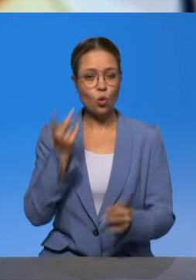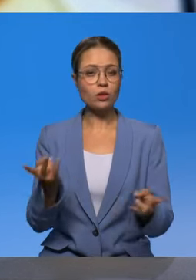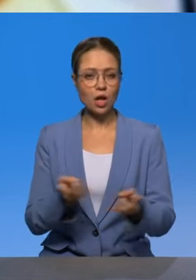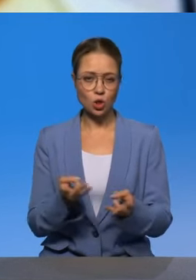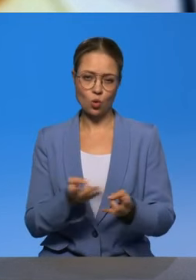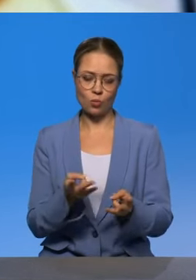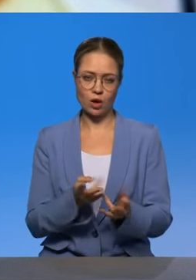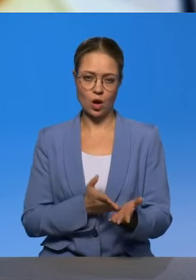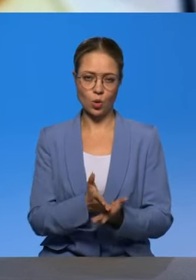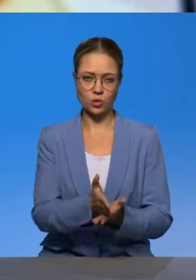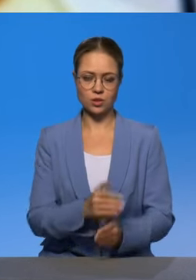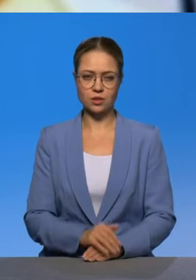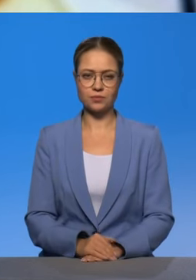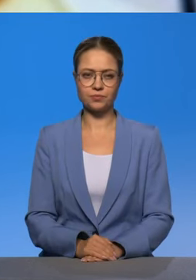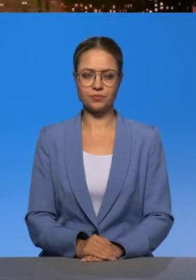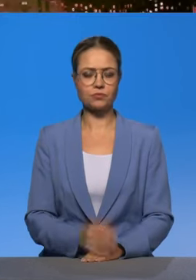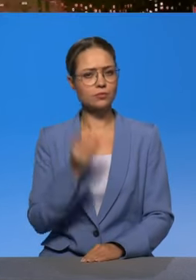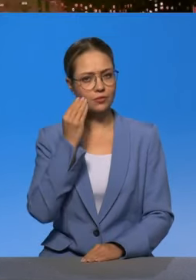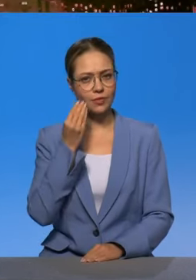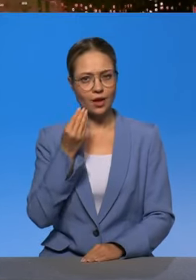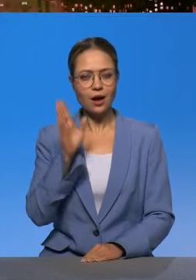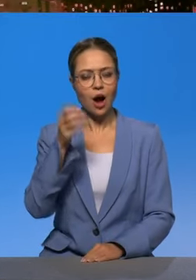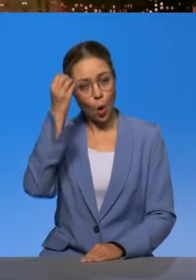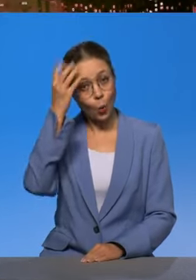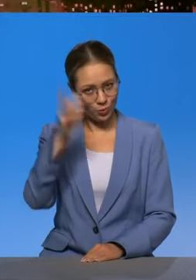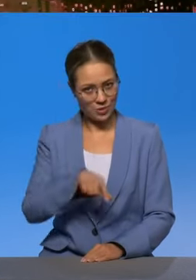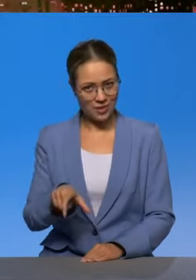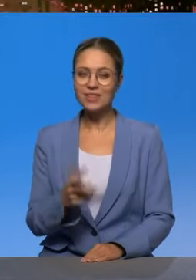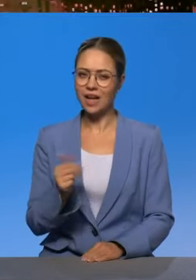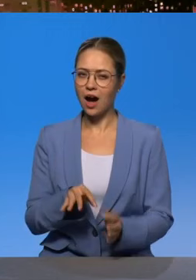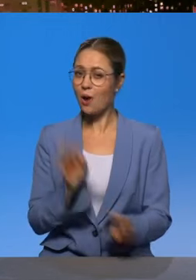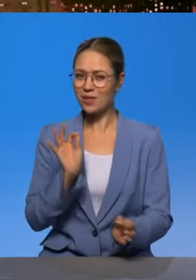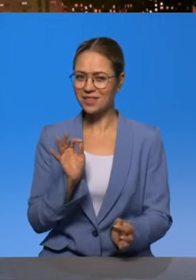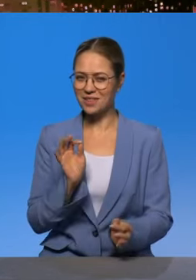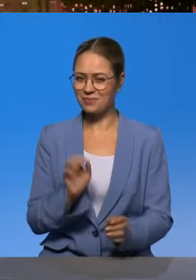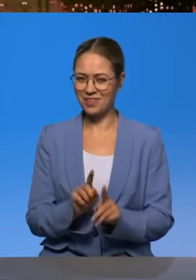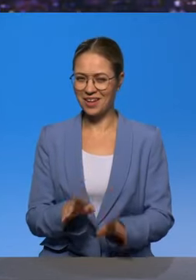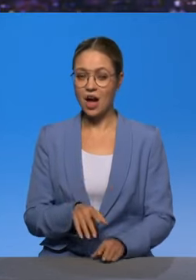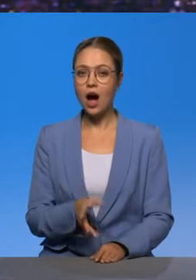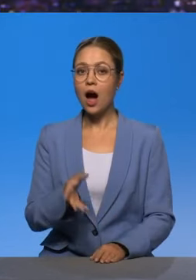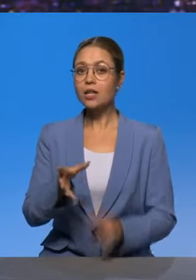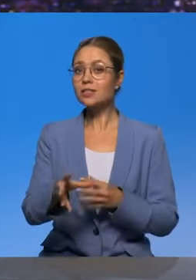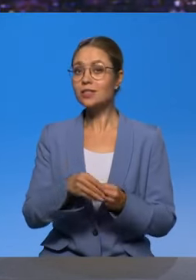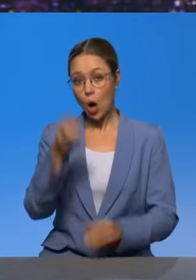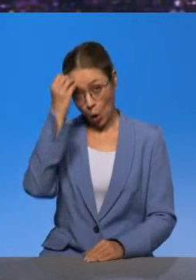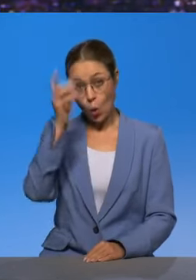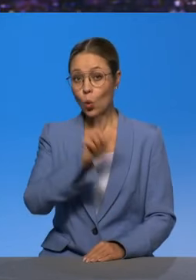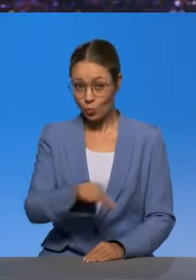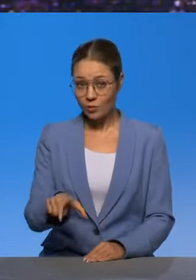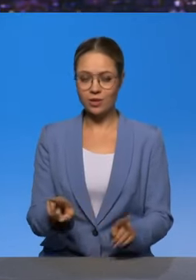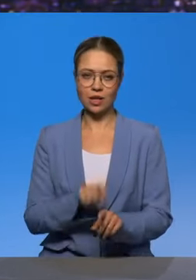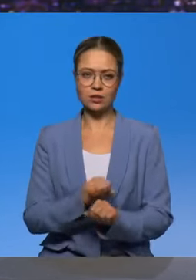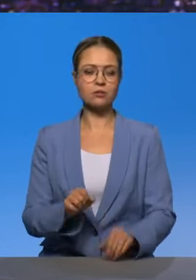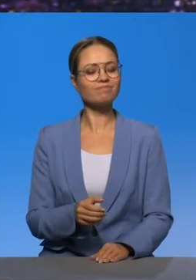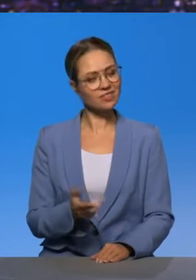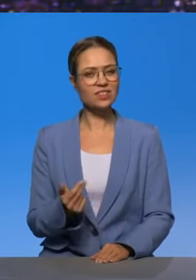отрасль. Да? Потому что... то есть умными, давайте так скажем, умными. Прям обострим. Умными так, с умными так нельзя. Умными очень сложно